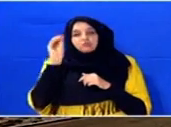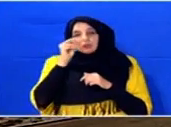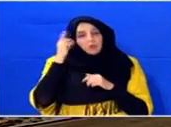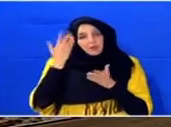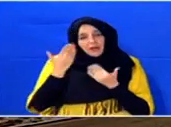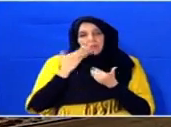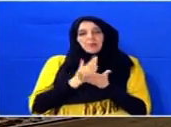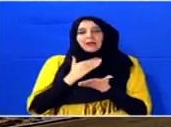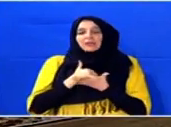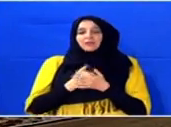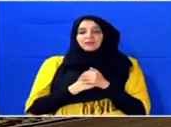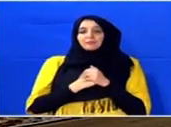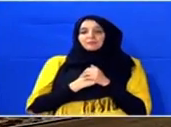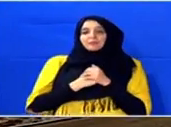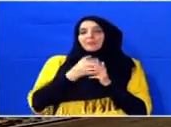البشر